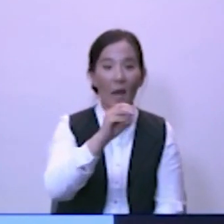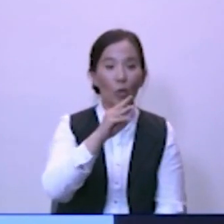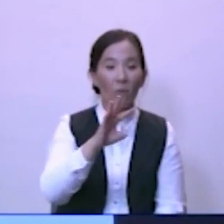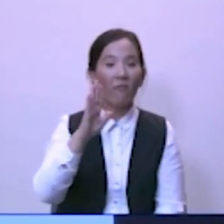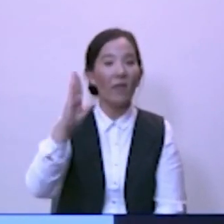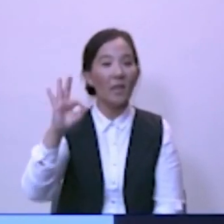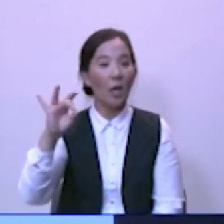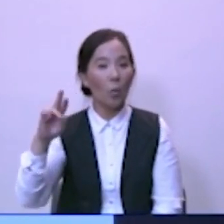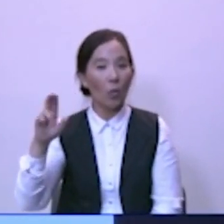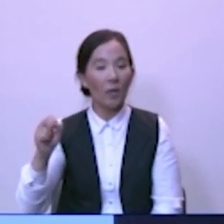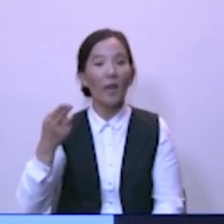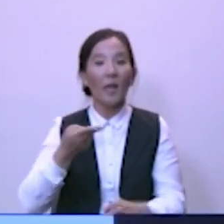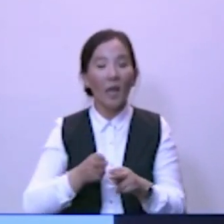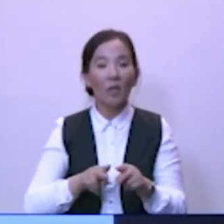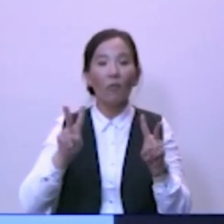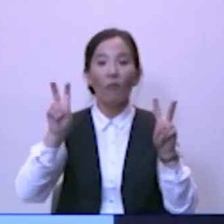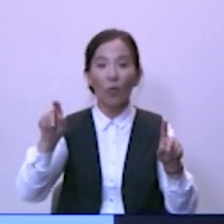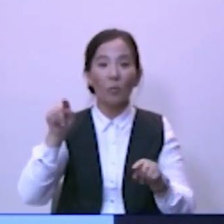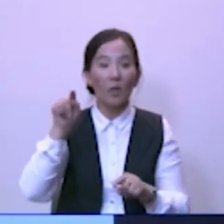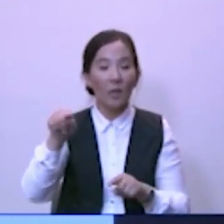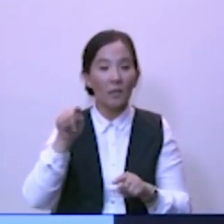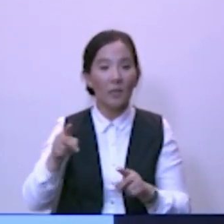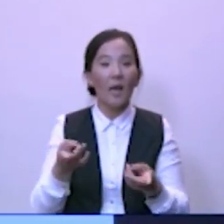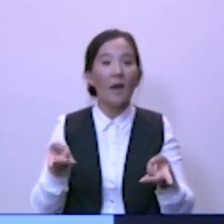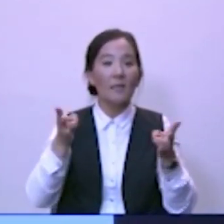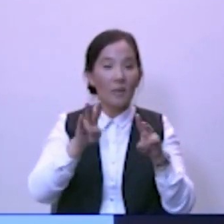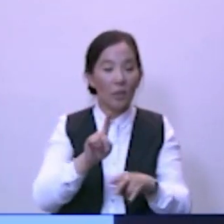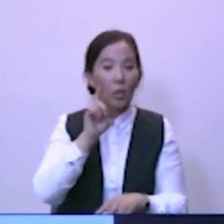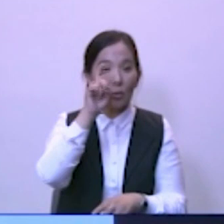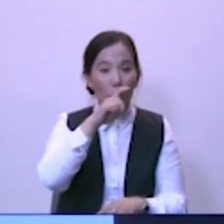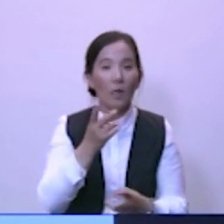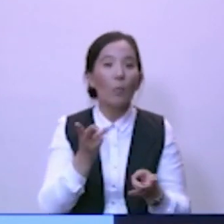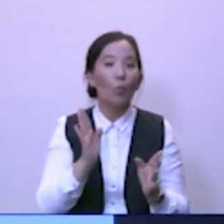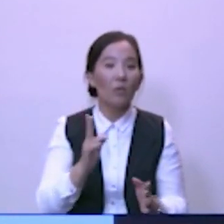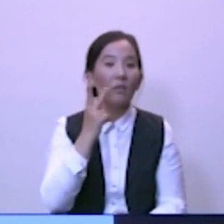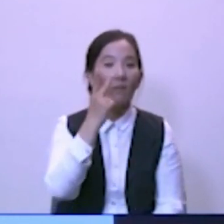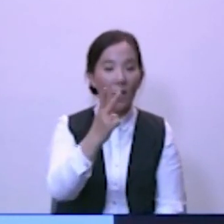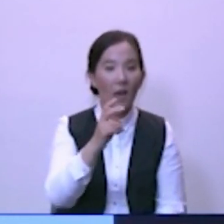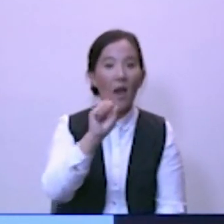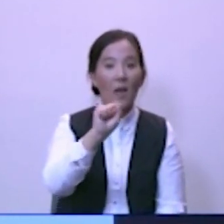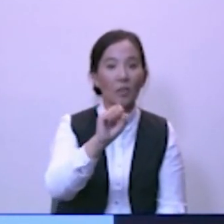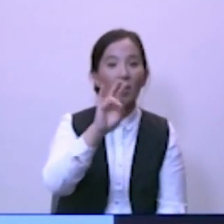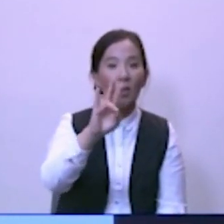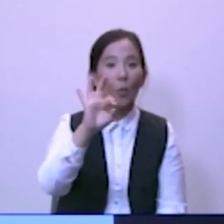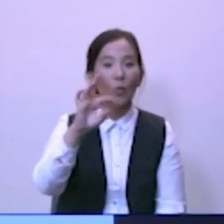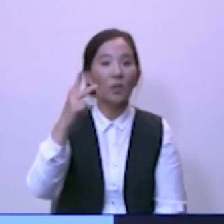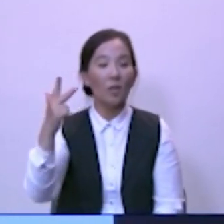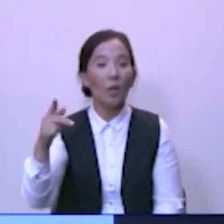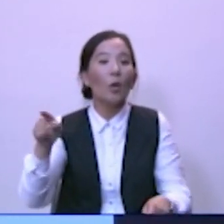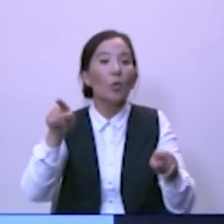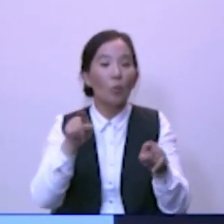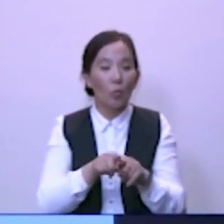значит и формула кислотного остатка будет два hno3 тоже 1 основные